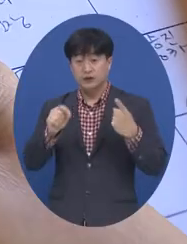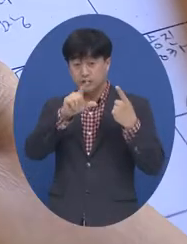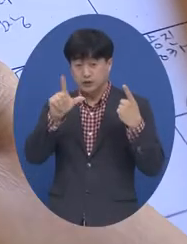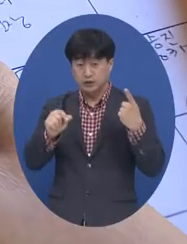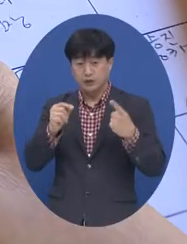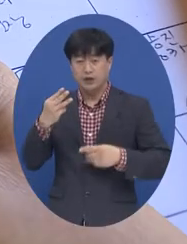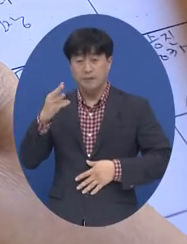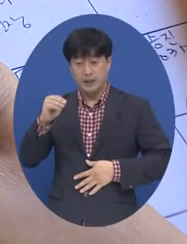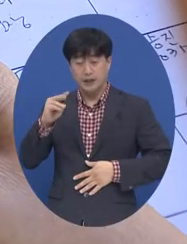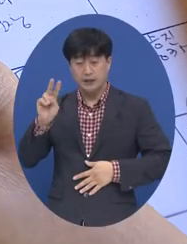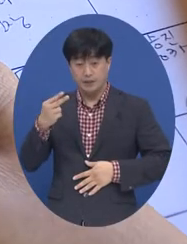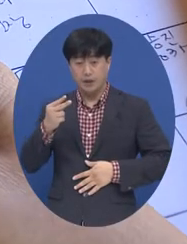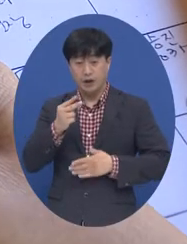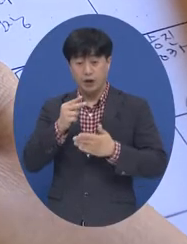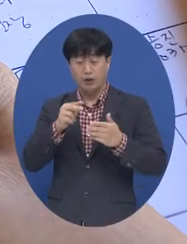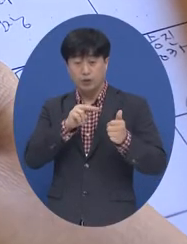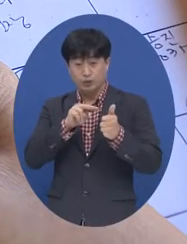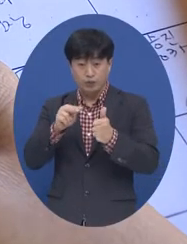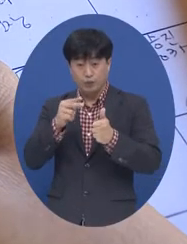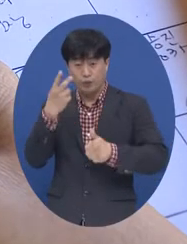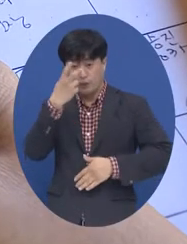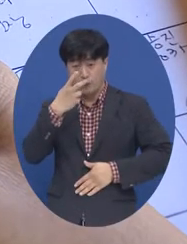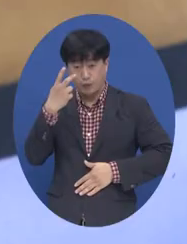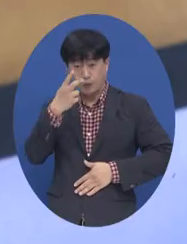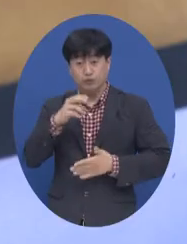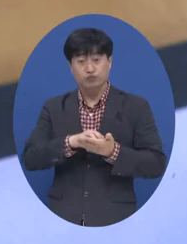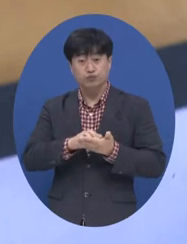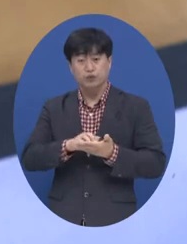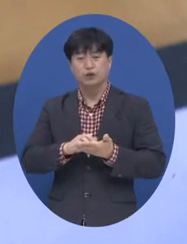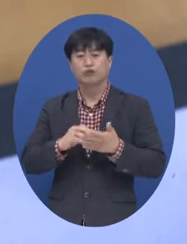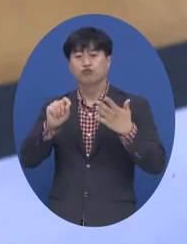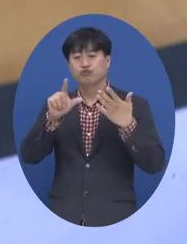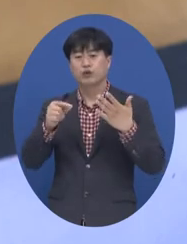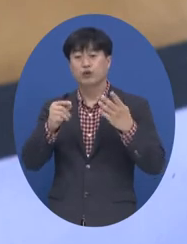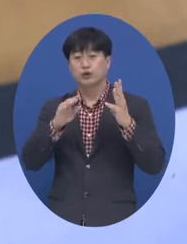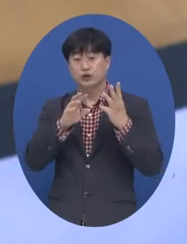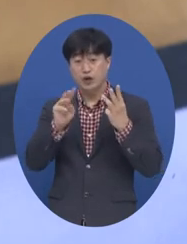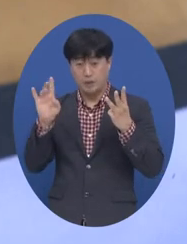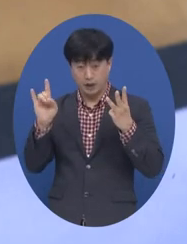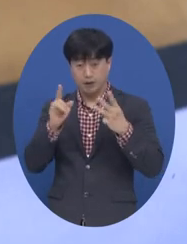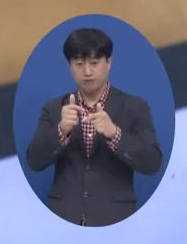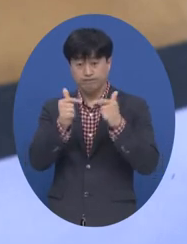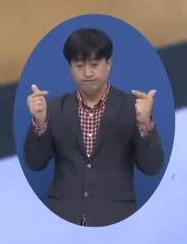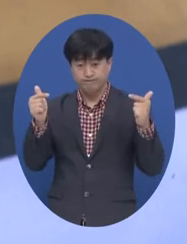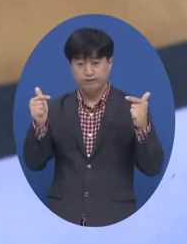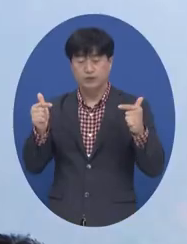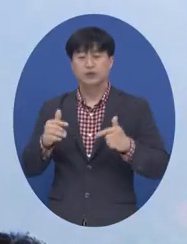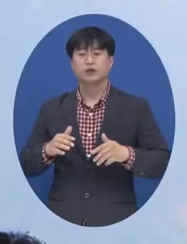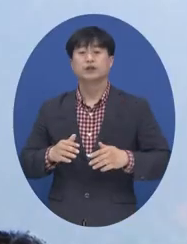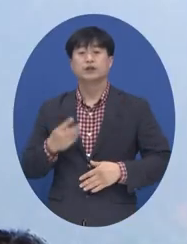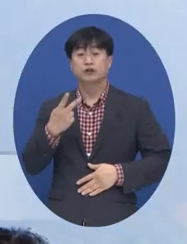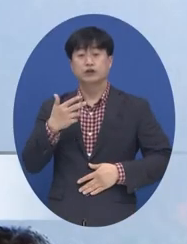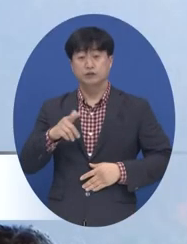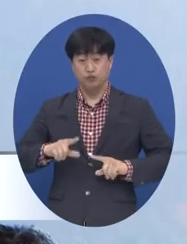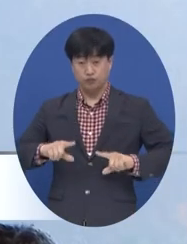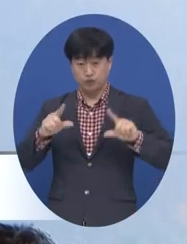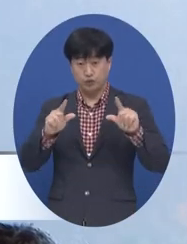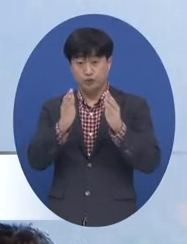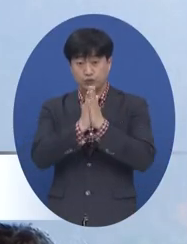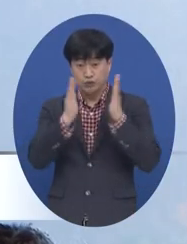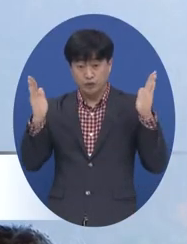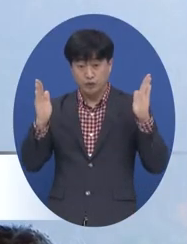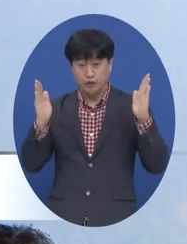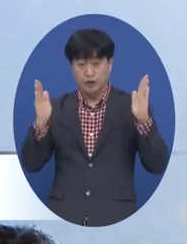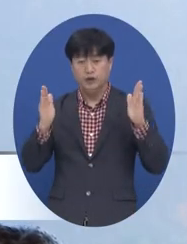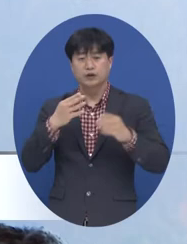지난 1월 30200 여권 이동 콘텐츠 주에 수는 지난 9월 3배 가까이 증가 폭을 보였고 2016년